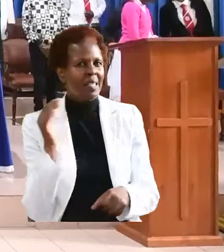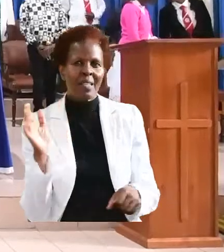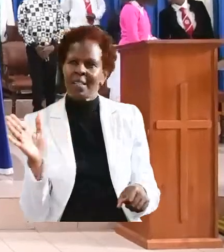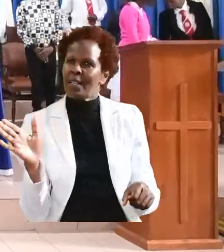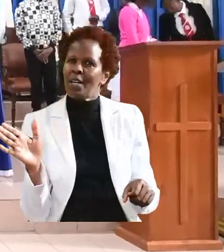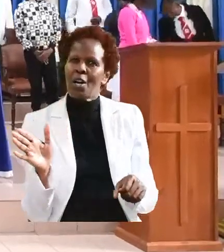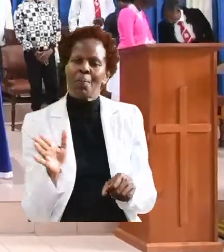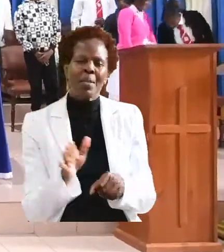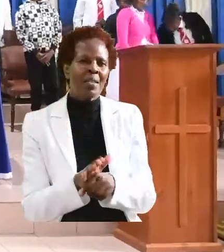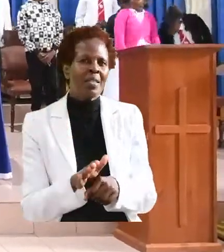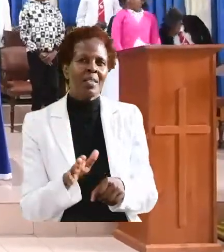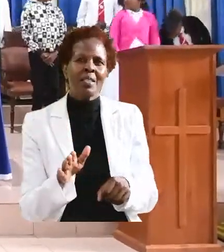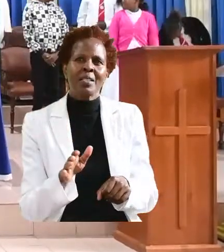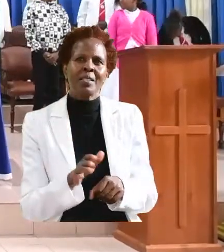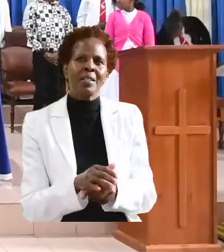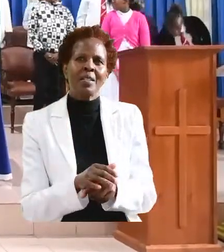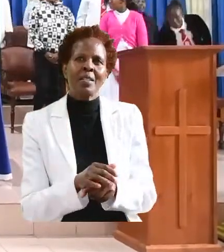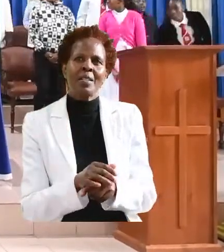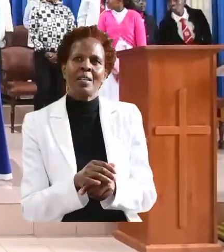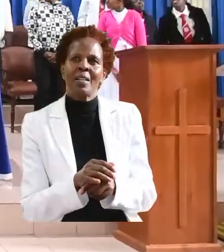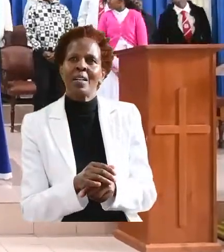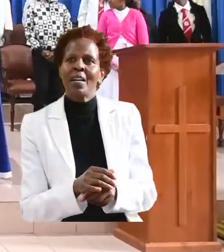nashangaa kabisa